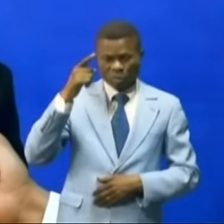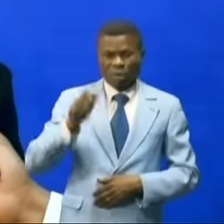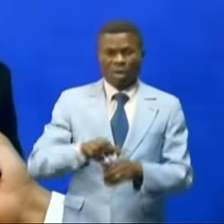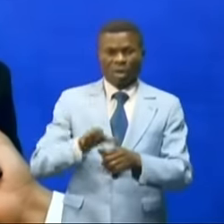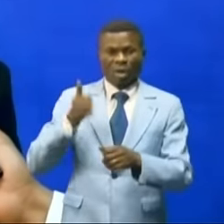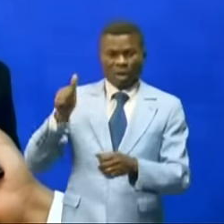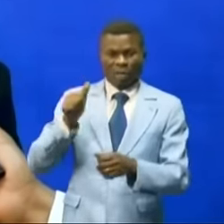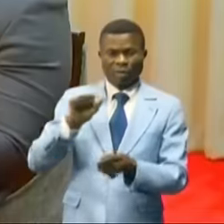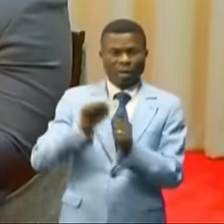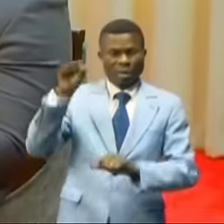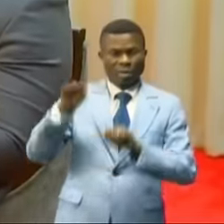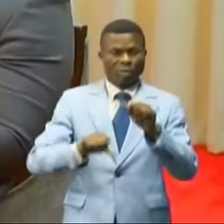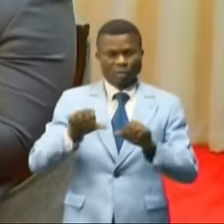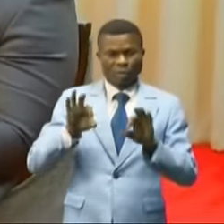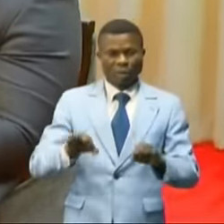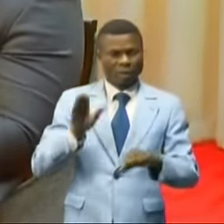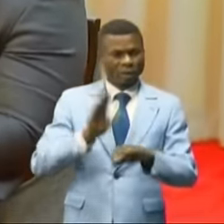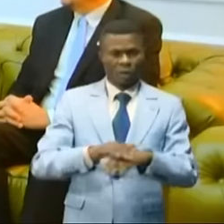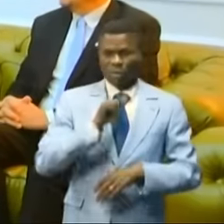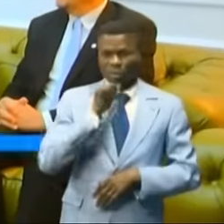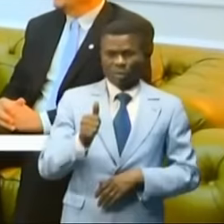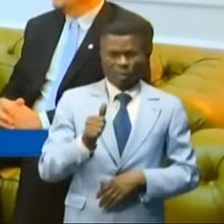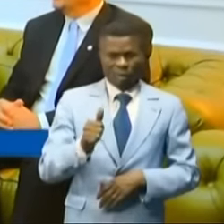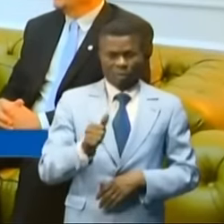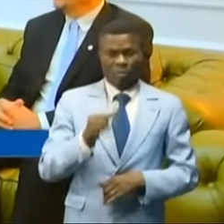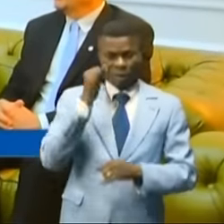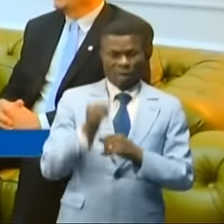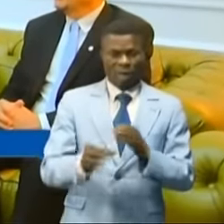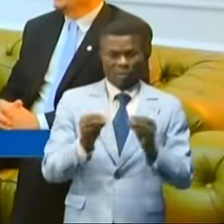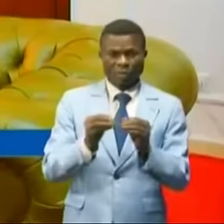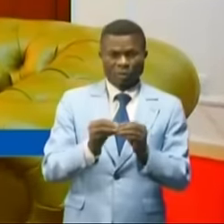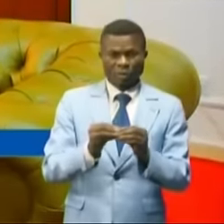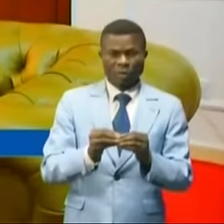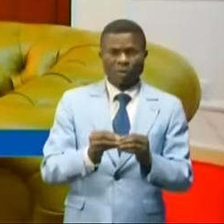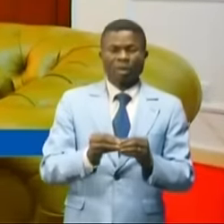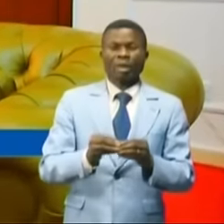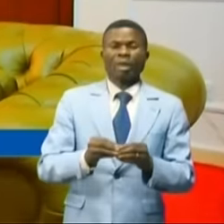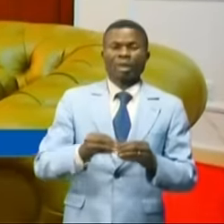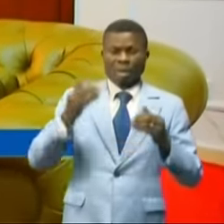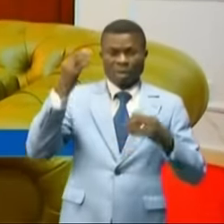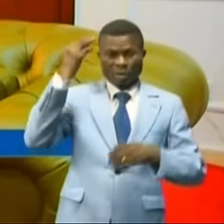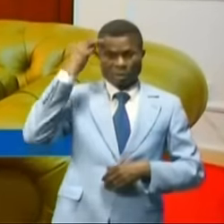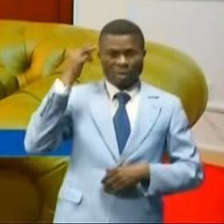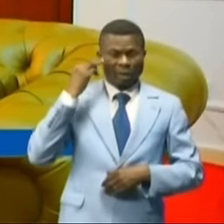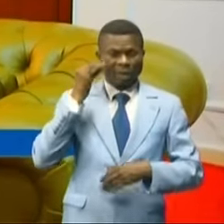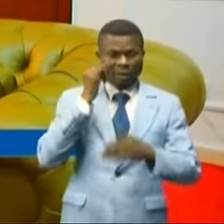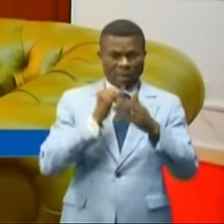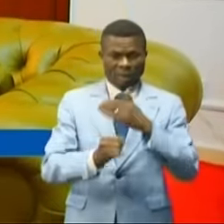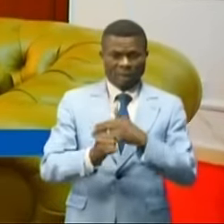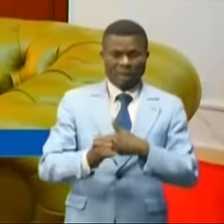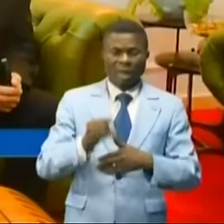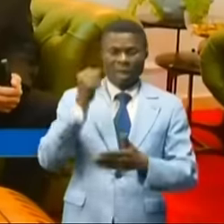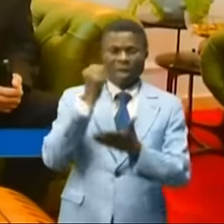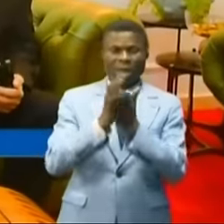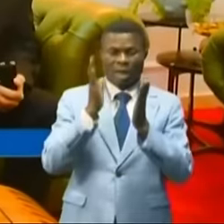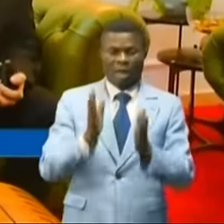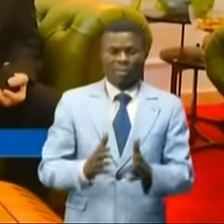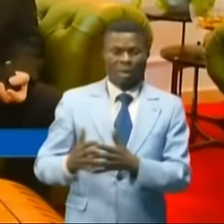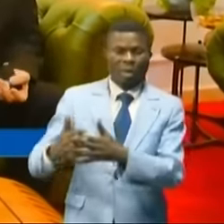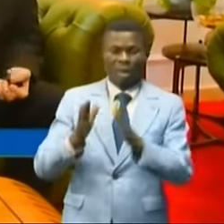que les aléas naturels. Au terme de ces premiers contacts, le patron de la sécurité congolaise et les diplomates